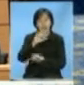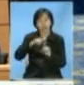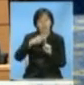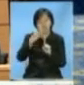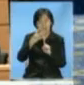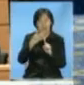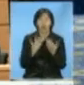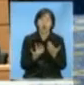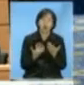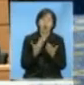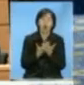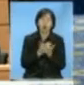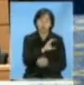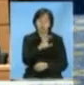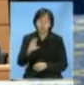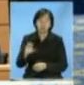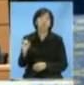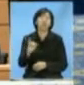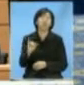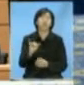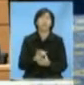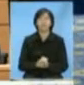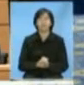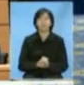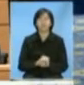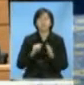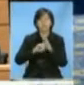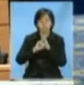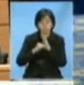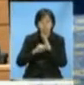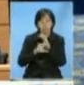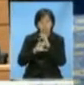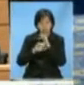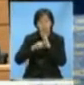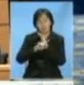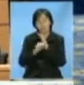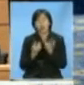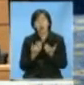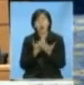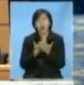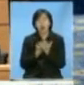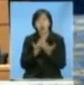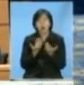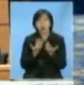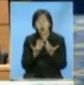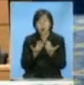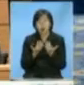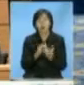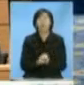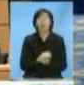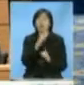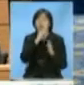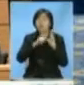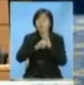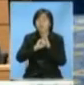ษาตอนนี้เงินยังไม่ไปเลยนะครับจันทร์ระยองตราดก็ ก็รอเงินแช่แสงอยู่ถ้าจัน